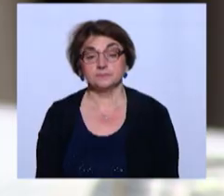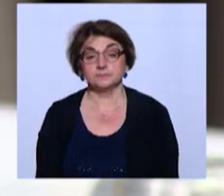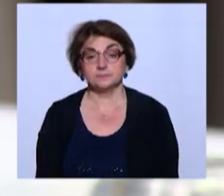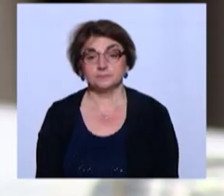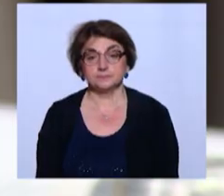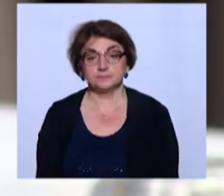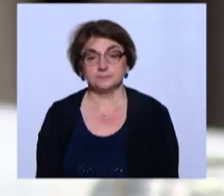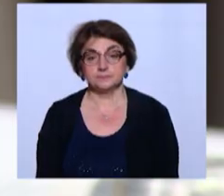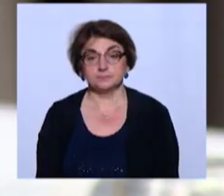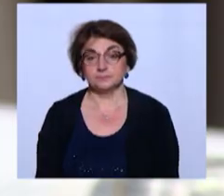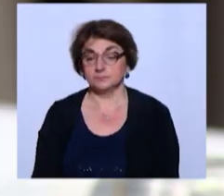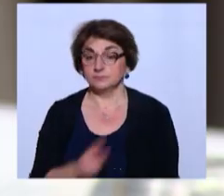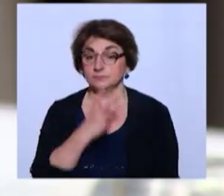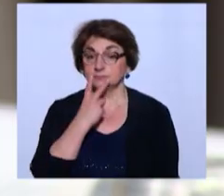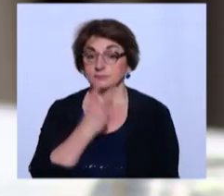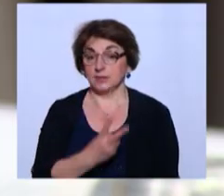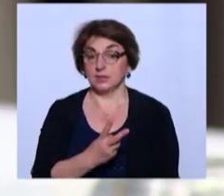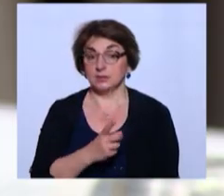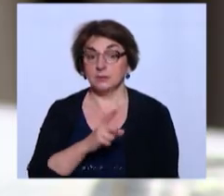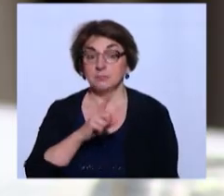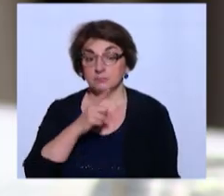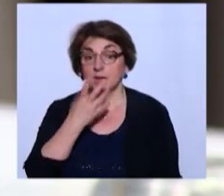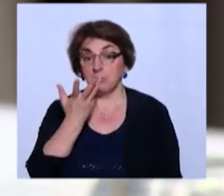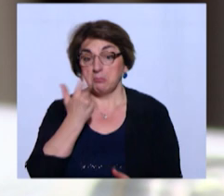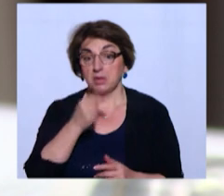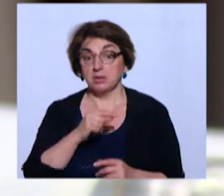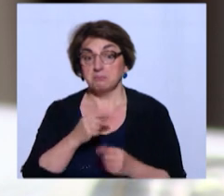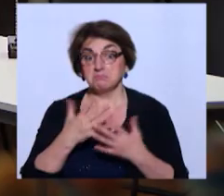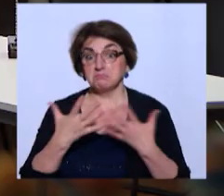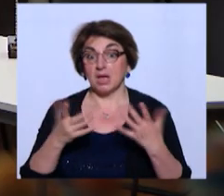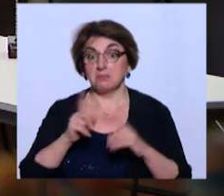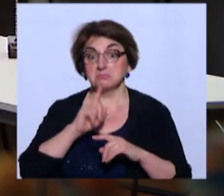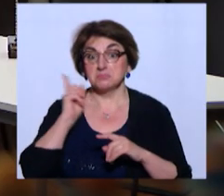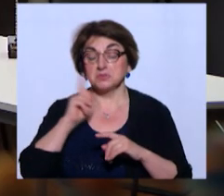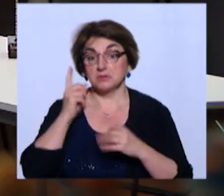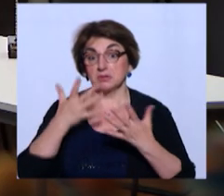აი თქვენ ახლა ხედავთ, რომ ალი შეფერილია კაშკაშა მწვანე ფერით.